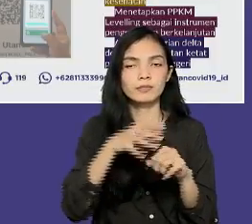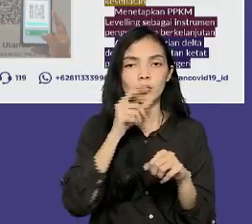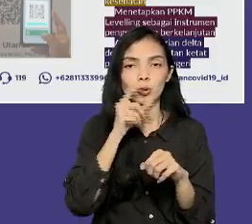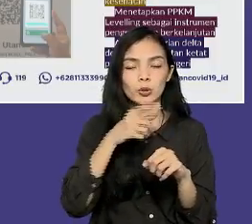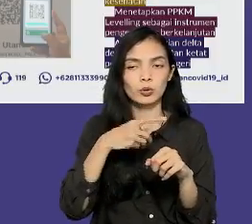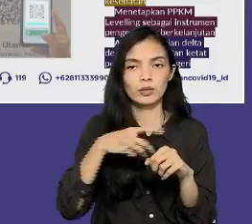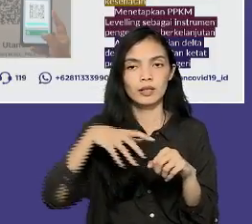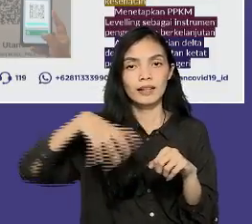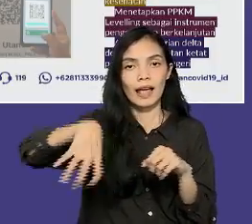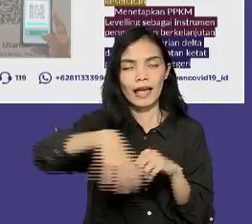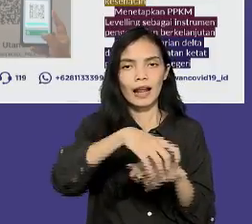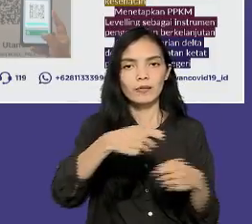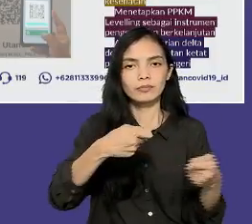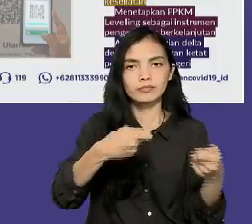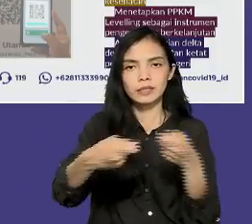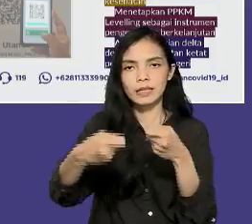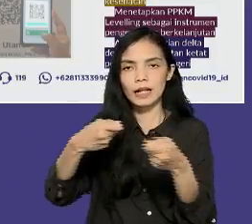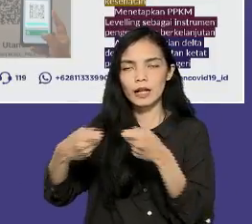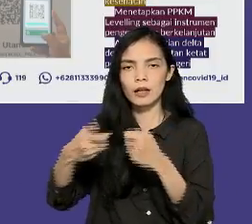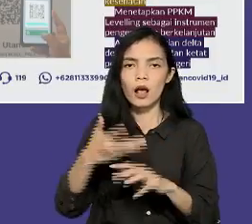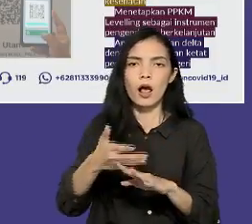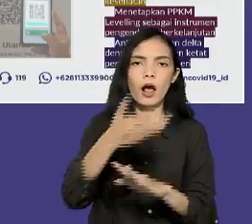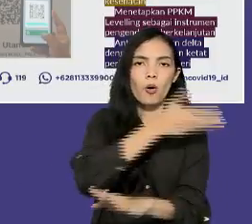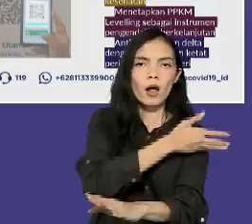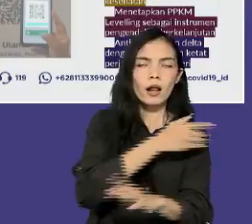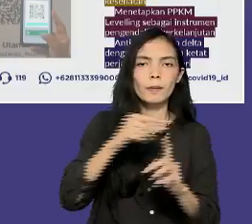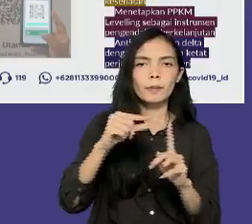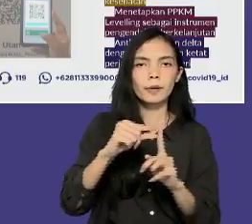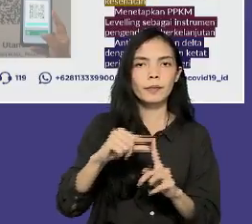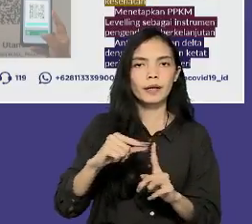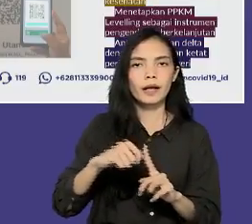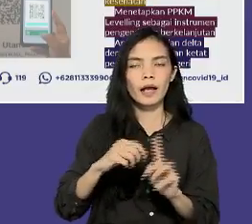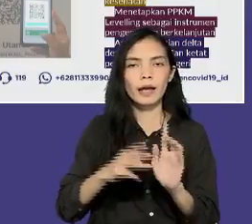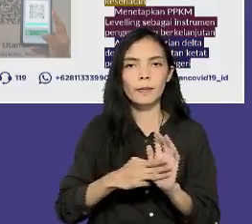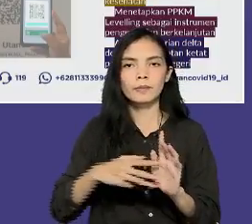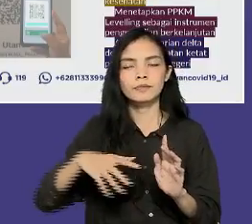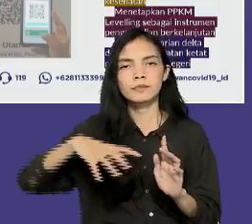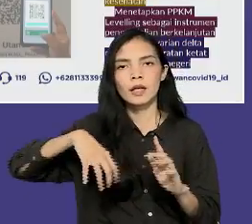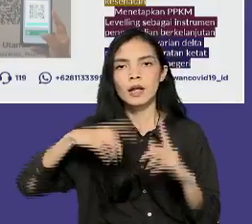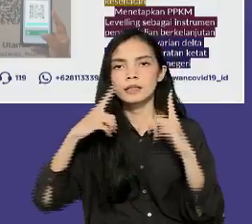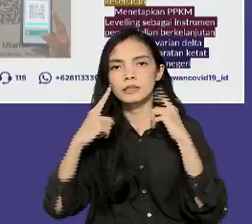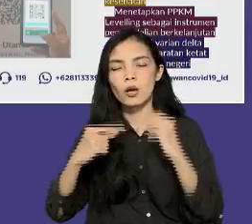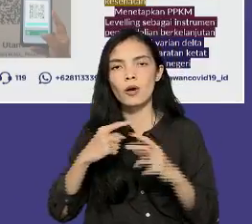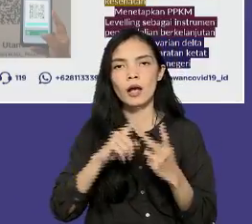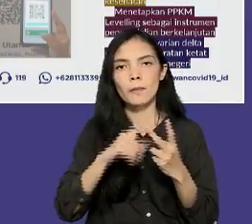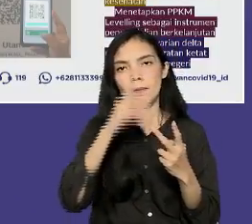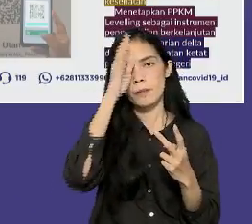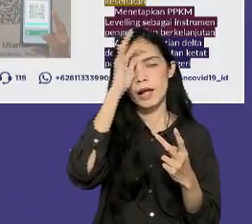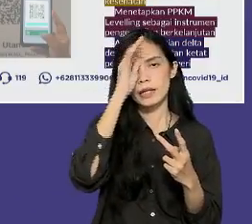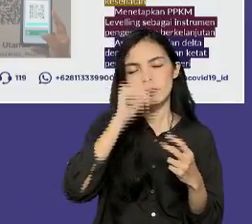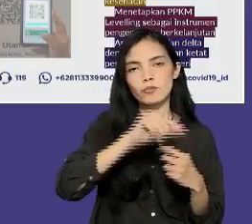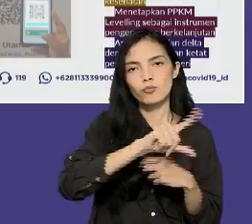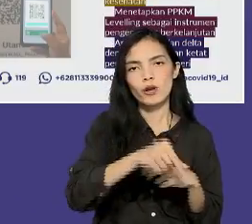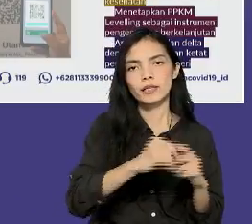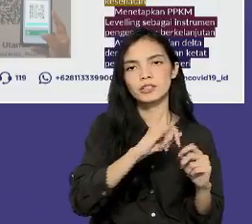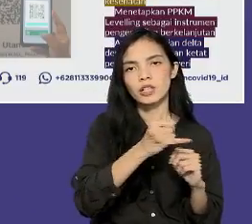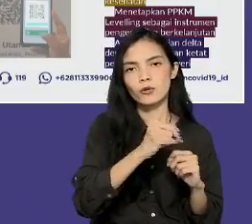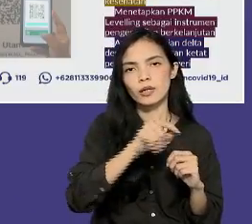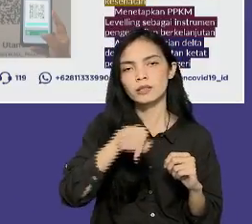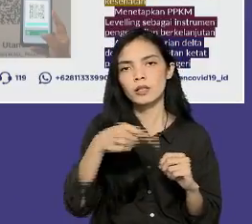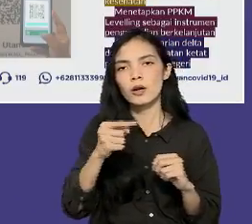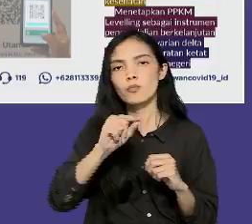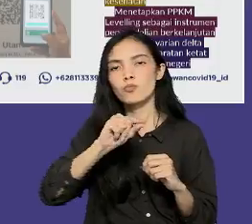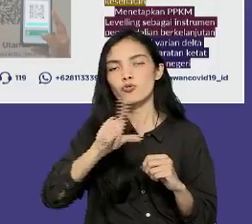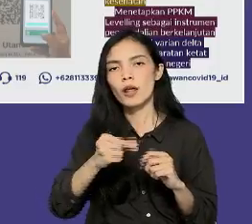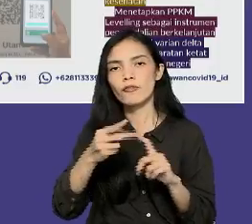daerah, awalnya sempat dilakukan PPKM Jawa Bali pada bulan Januari hingga Februari pada beberapa kabupaten